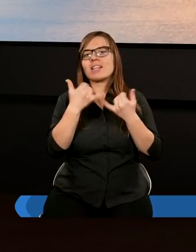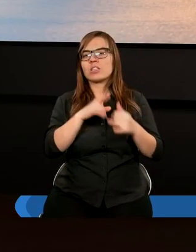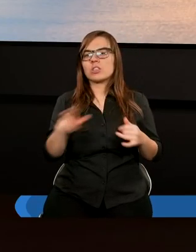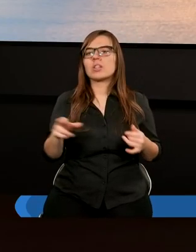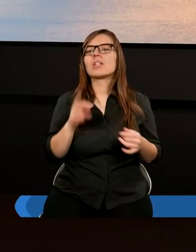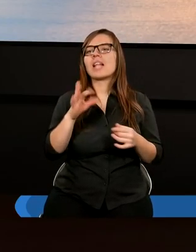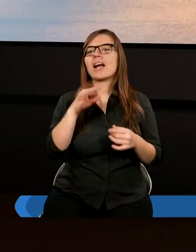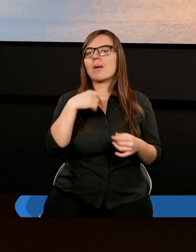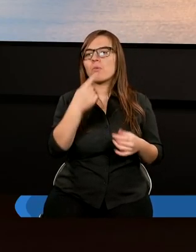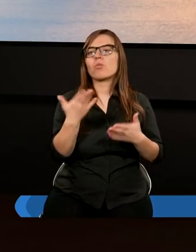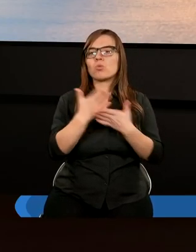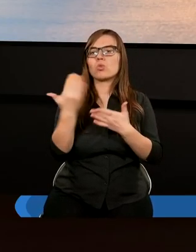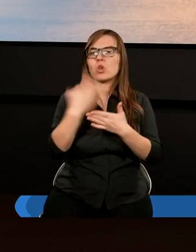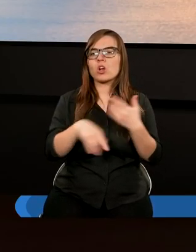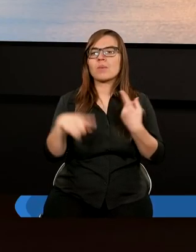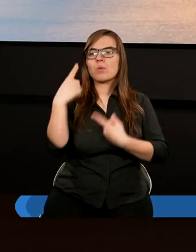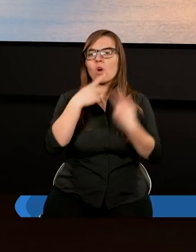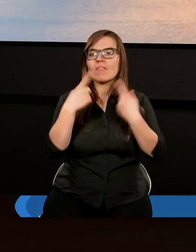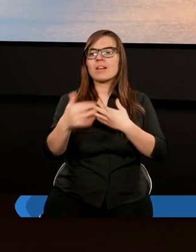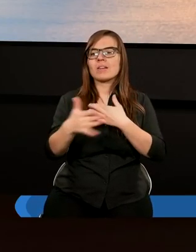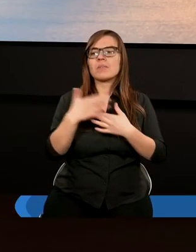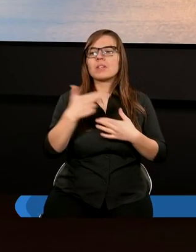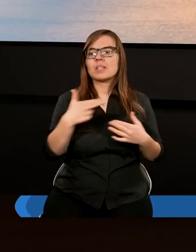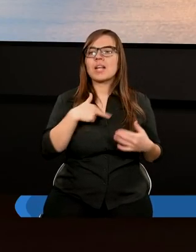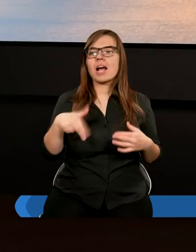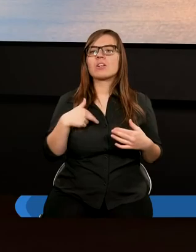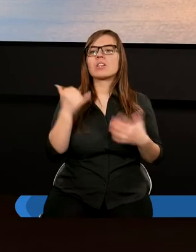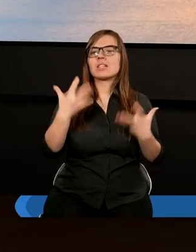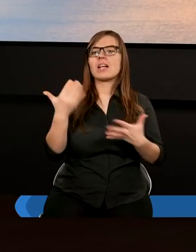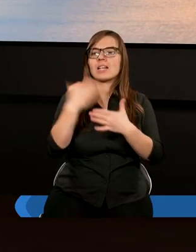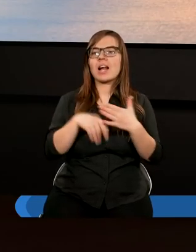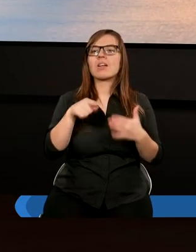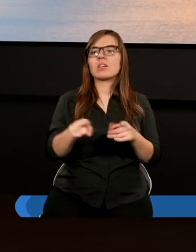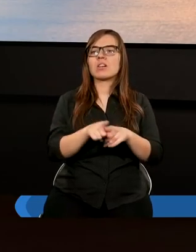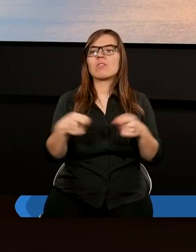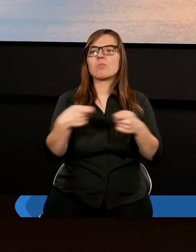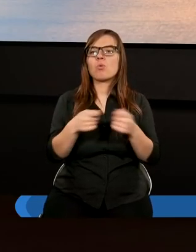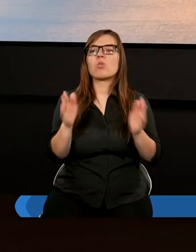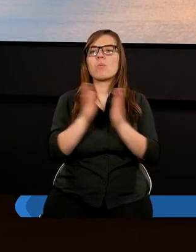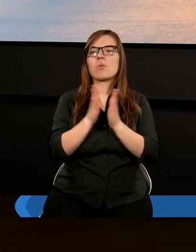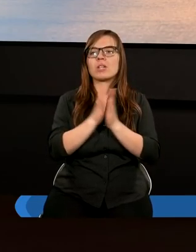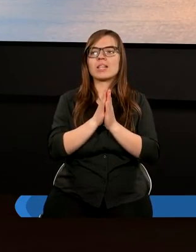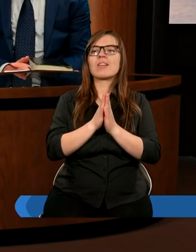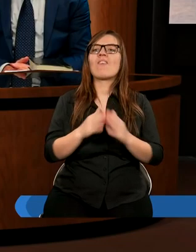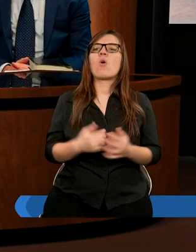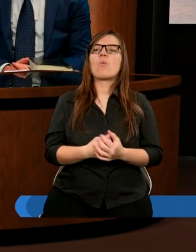Ale tak jak powiedziałem, kończymy nasze rozważanie. Chciałbym, żebyśmy zakończyli je też wspólną modlitwą.